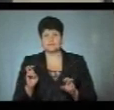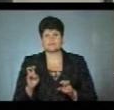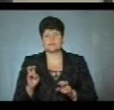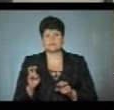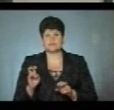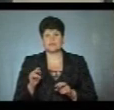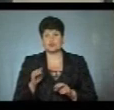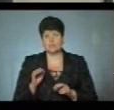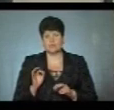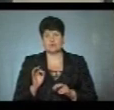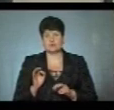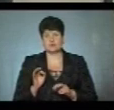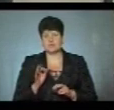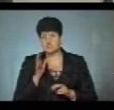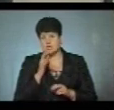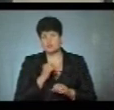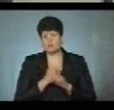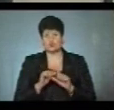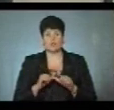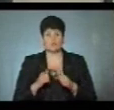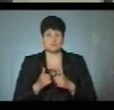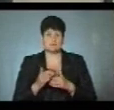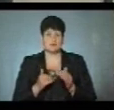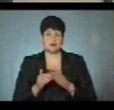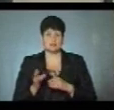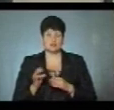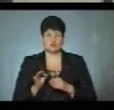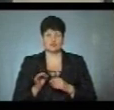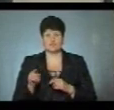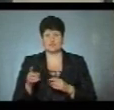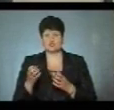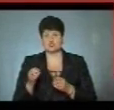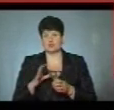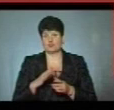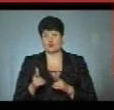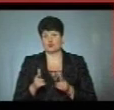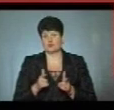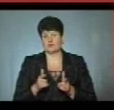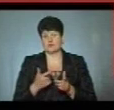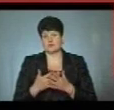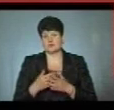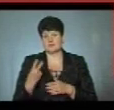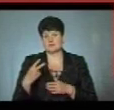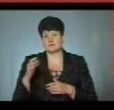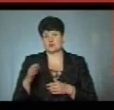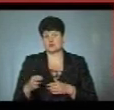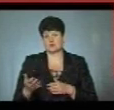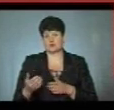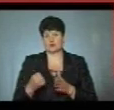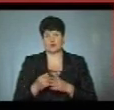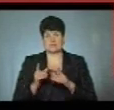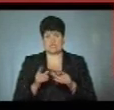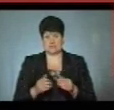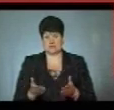лісова каска, то на час роботи комісії практично він ще був готовий на 20% до